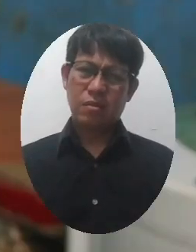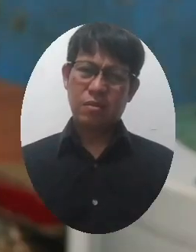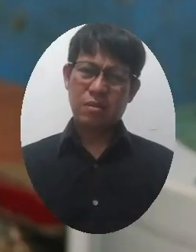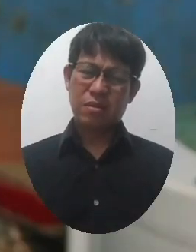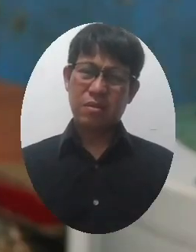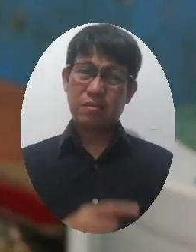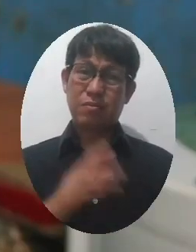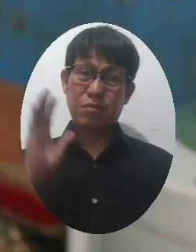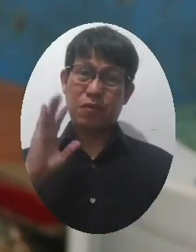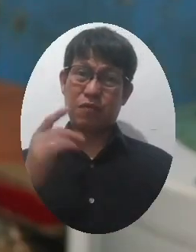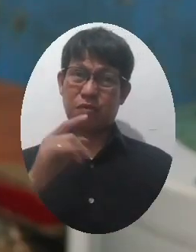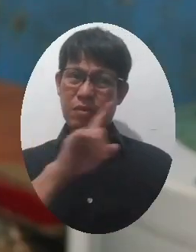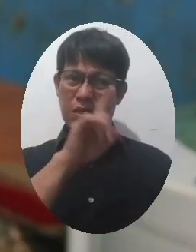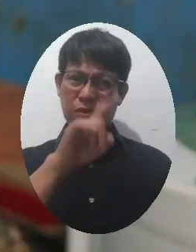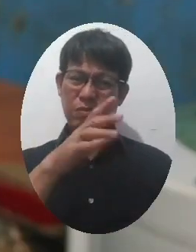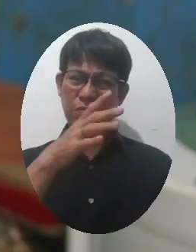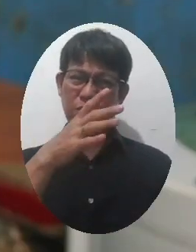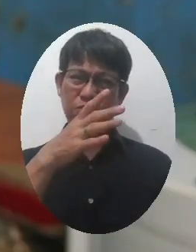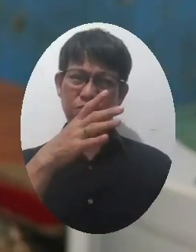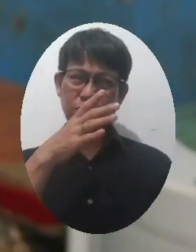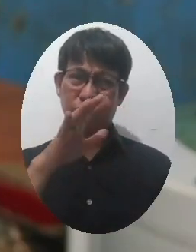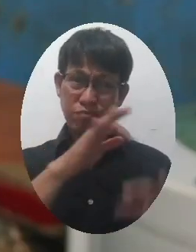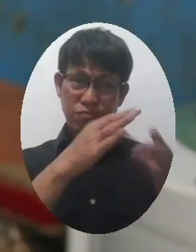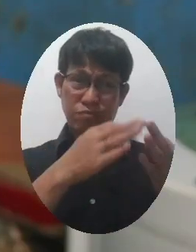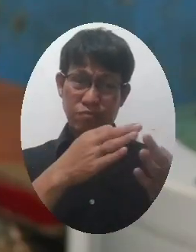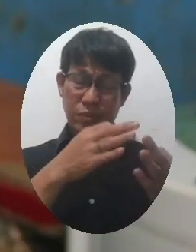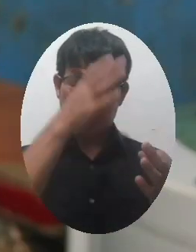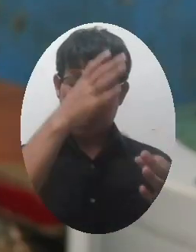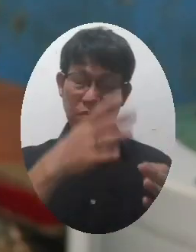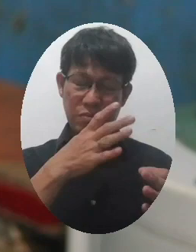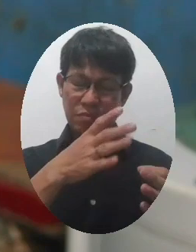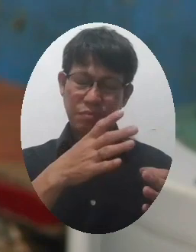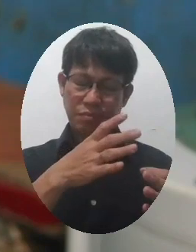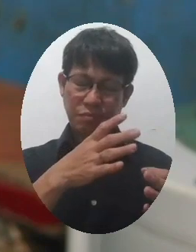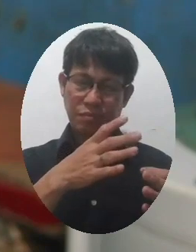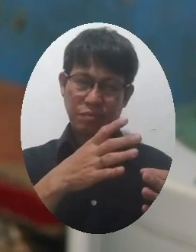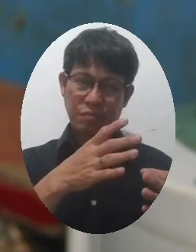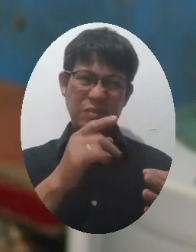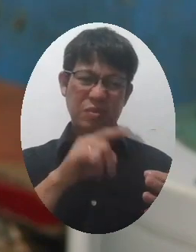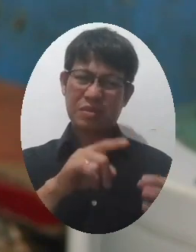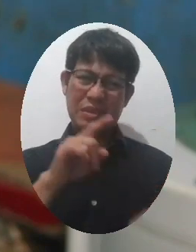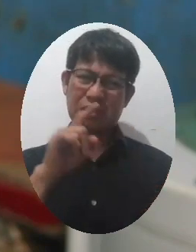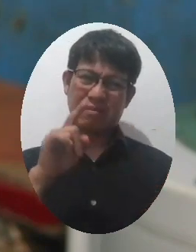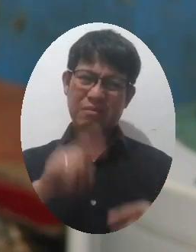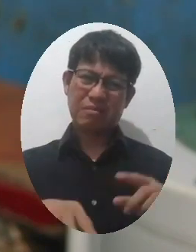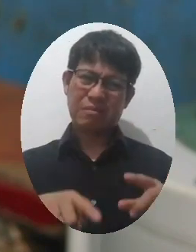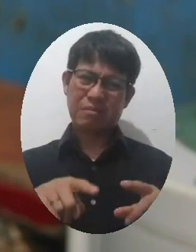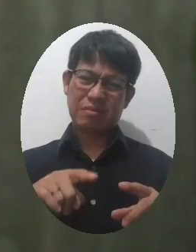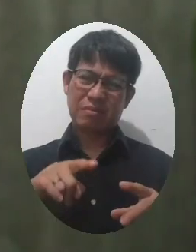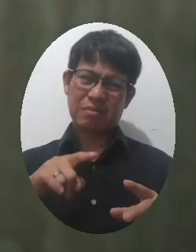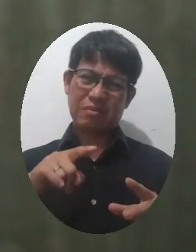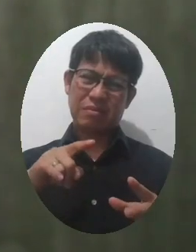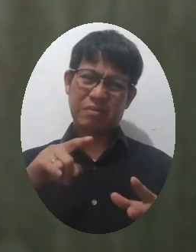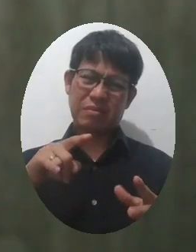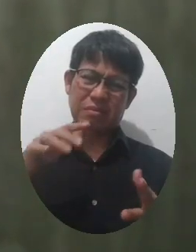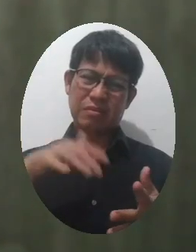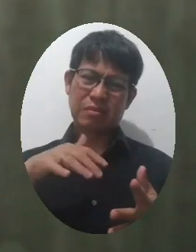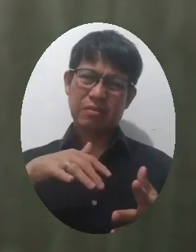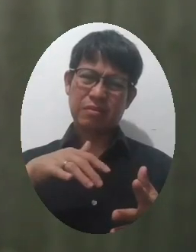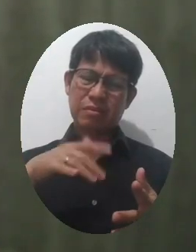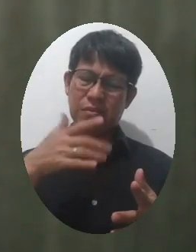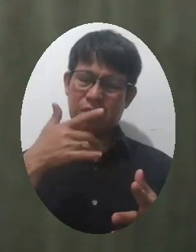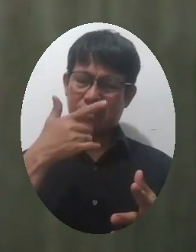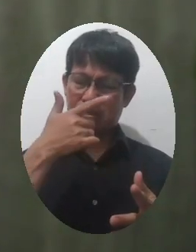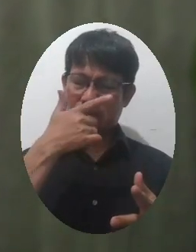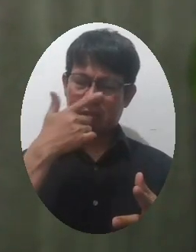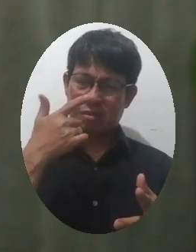Pero tinanong ko po kasi yung magulang ko kung makapag-aral ako. Sabi sa akin, hindi na daw po makapag-aral kasi gawa nga